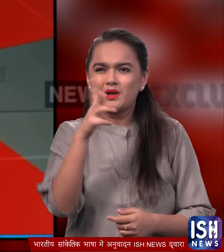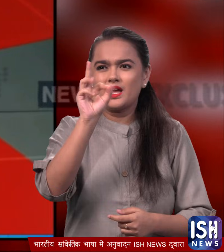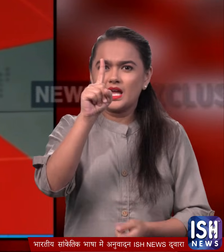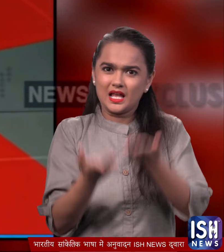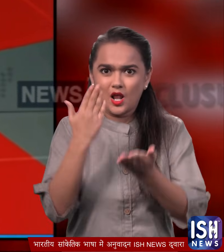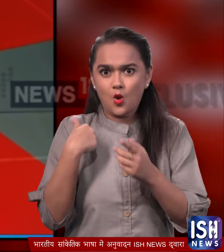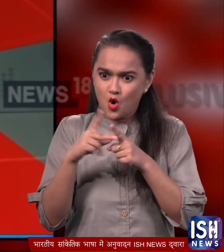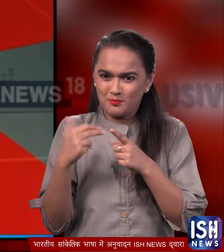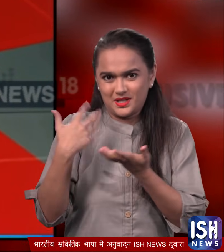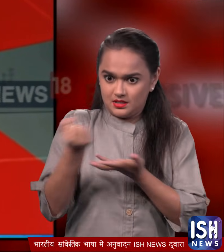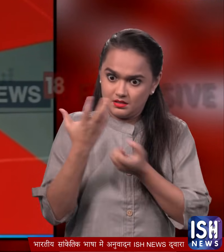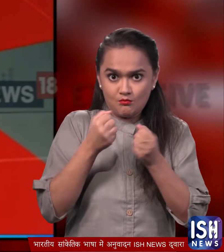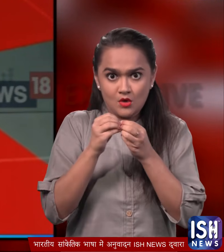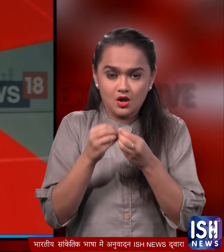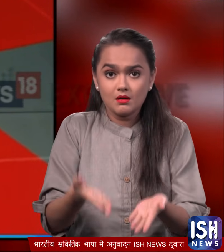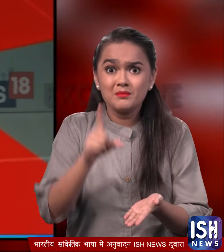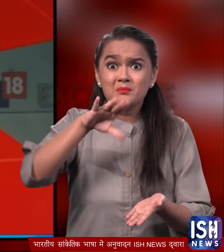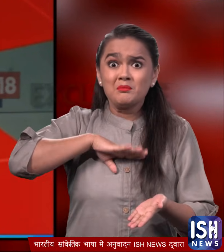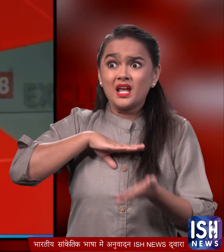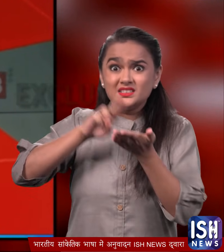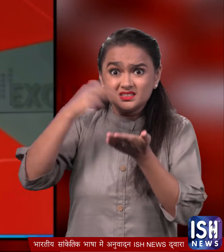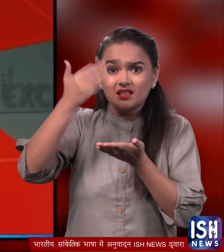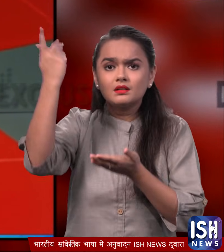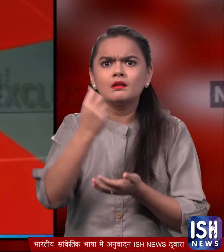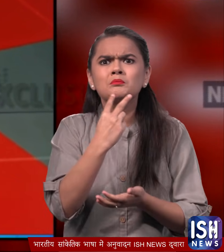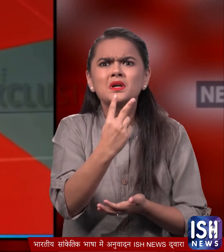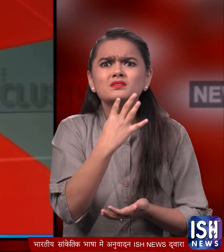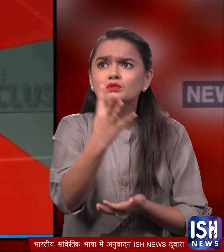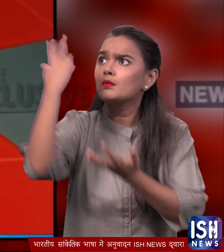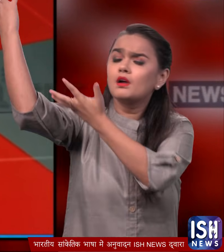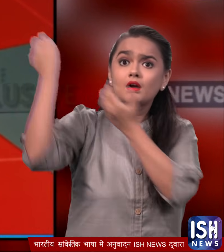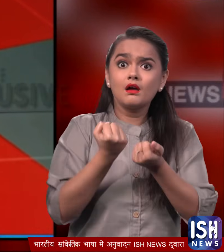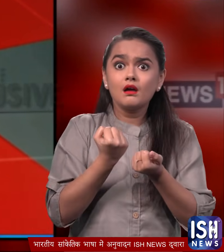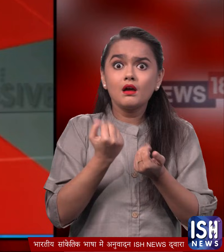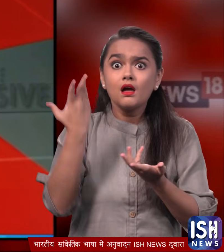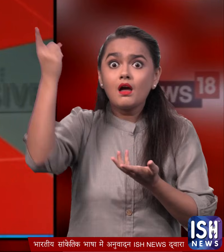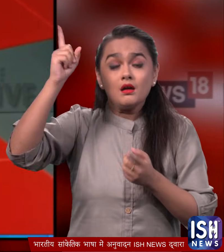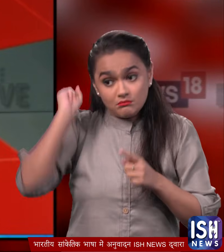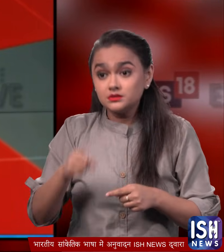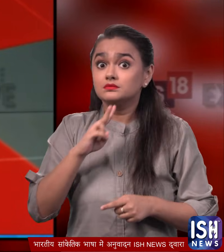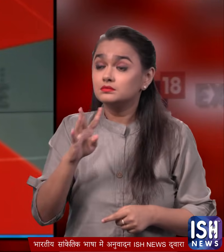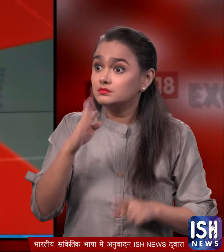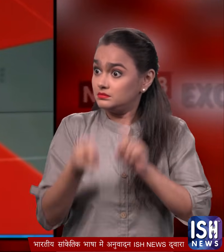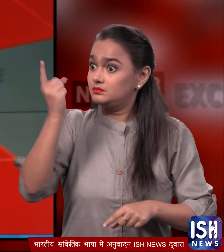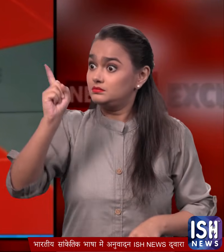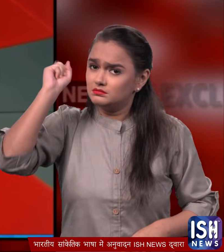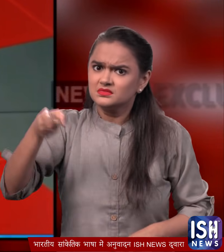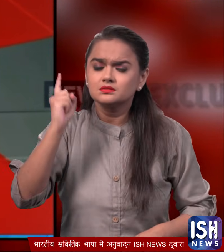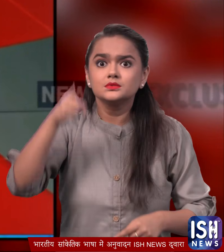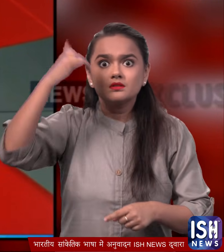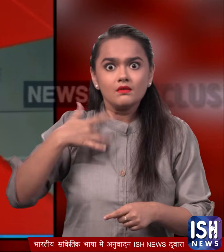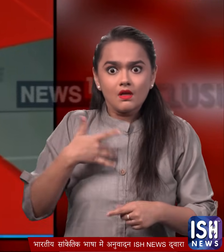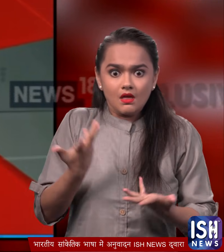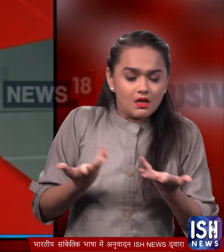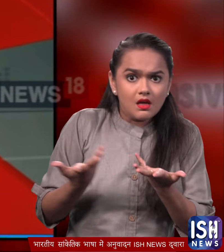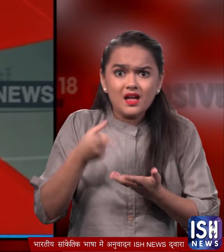खरीद रहे हैं वो महाराष्ट्र के नासिक मंडी में किसानों को 2-4 रुपए में बेचने के लिए मजबूर होना पड़ रहा है, जिसकी वजह समझ से परे है, क्योंकि फूल